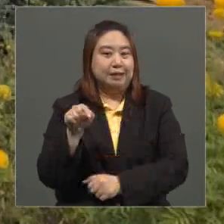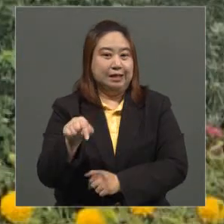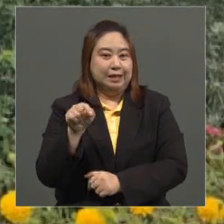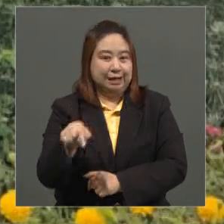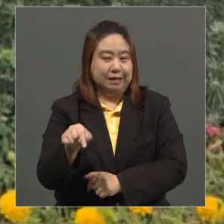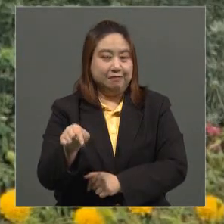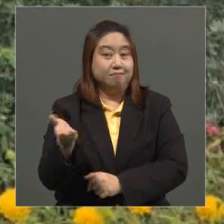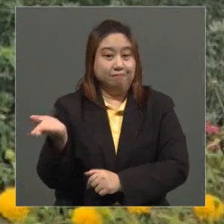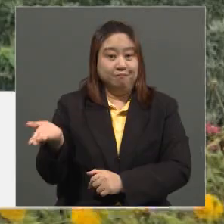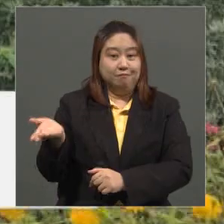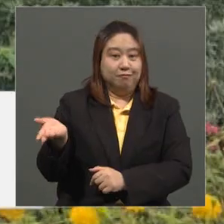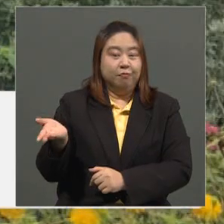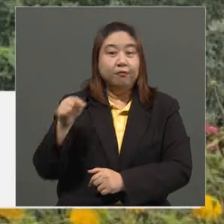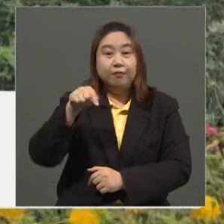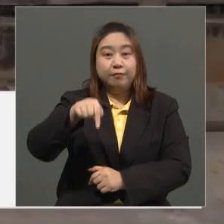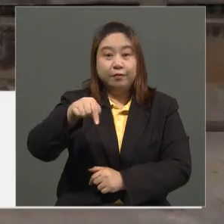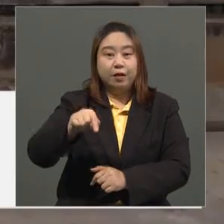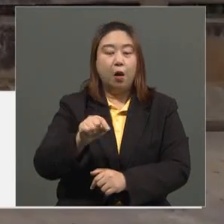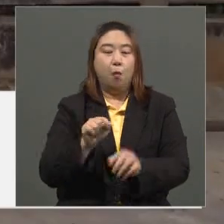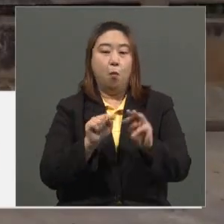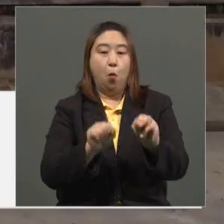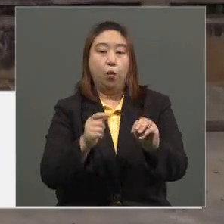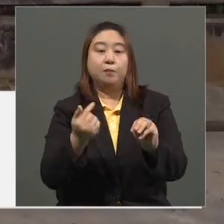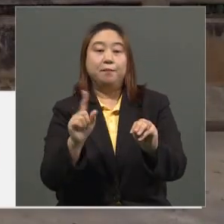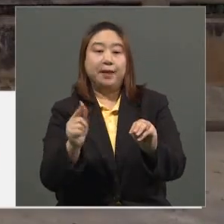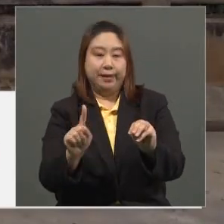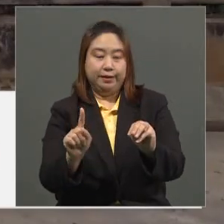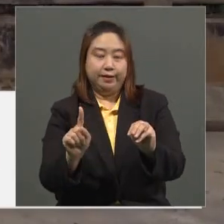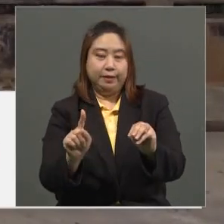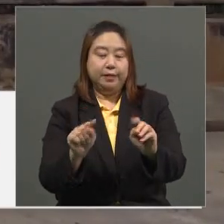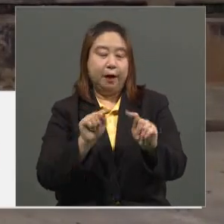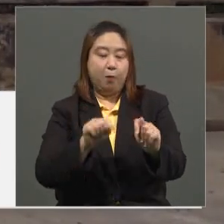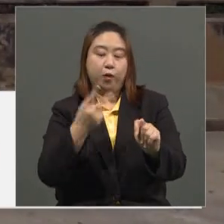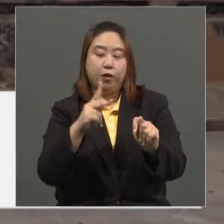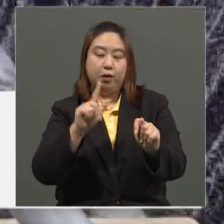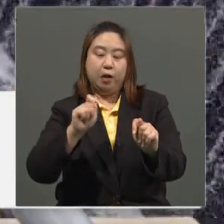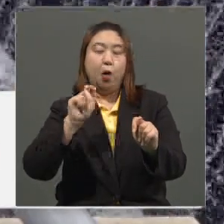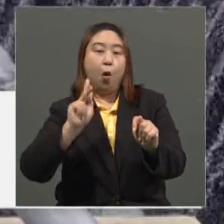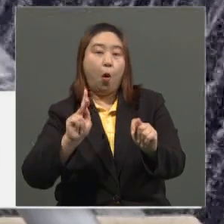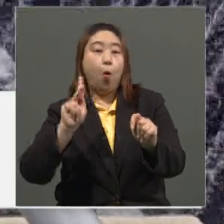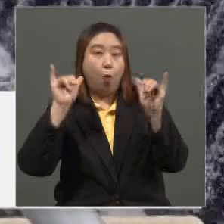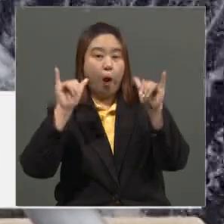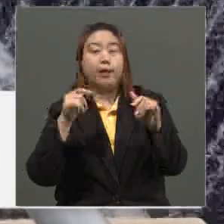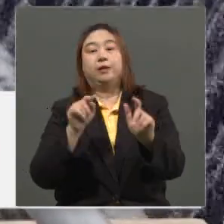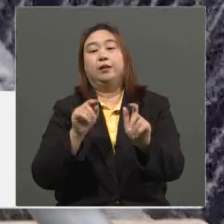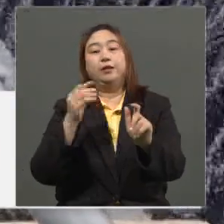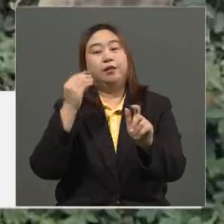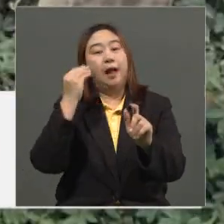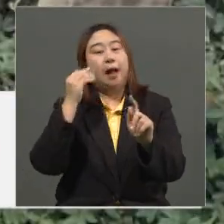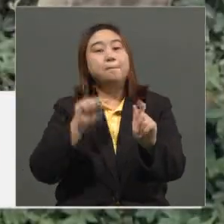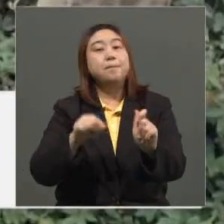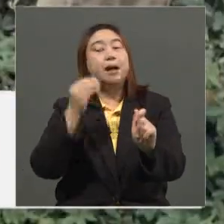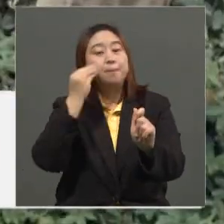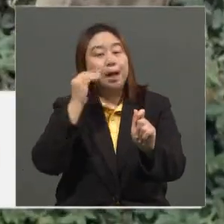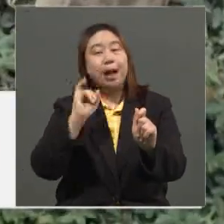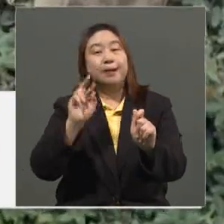ปางสวรรค์ตั้งอยู่ในพื้นที่หมู่ 11ตำบลคอกควายอำเภอบ้านไร่อีกหนึ่งแหล่งท่องเที่ยวสุดอันซีน